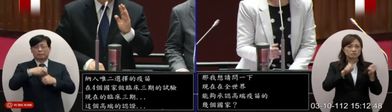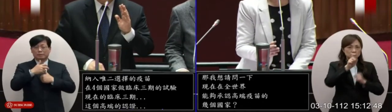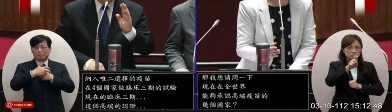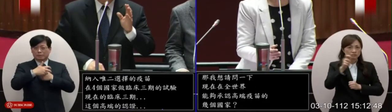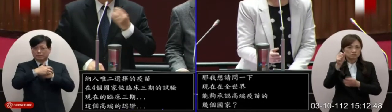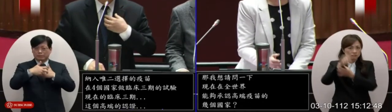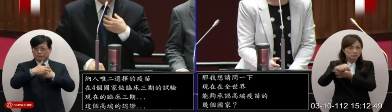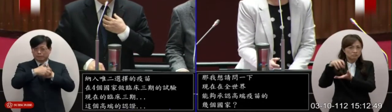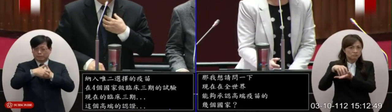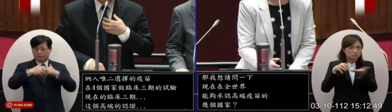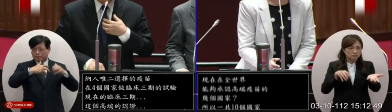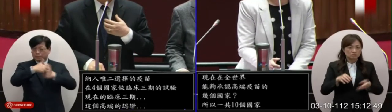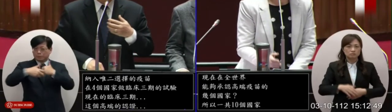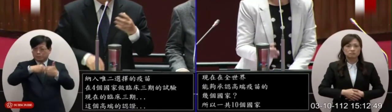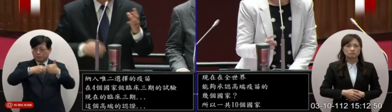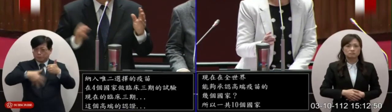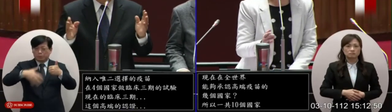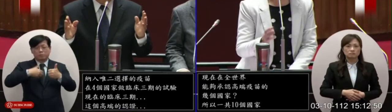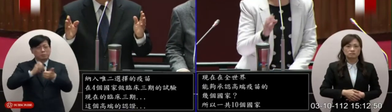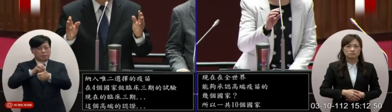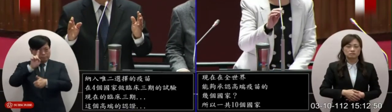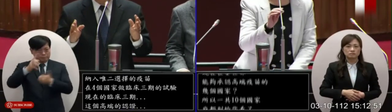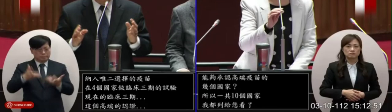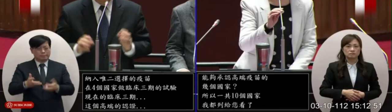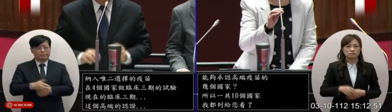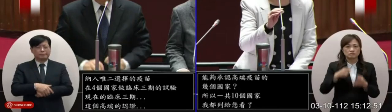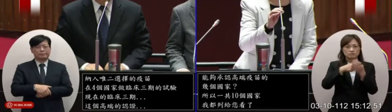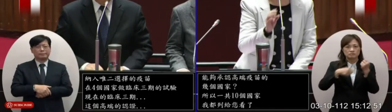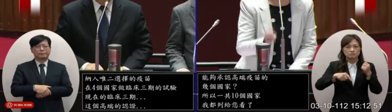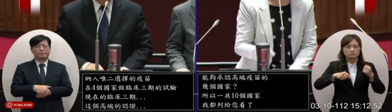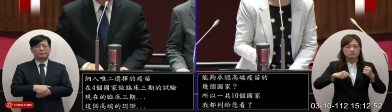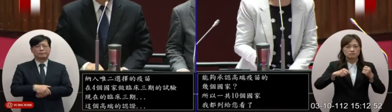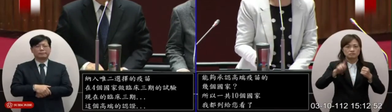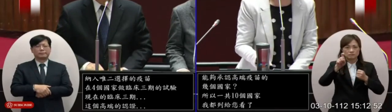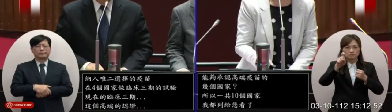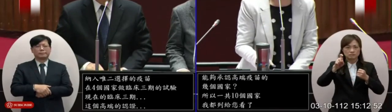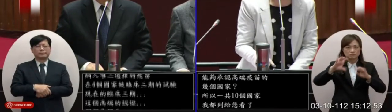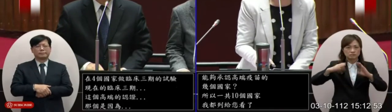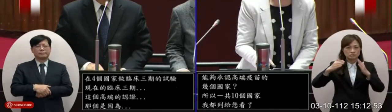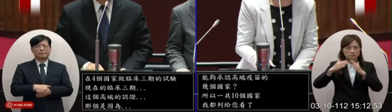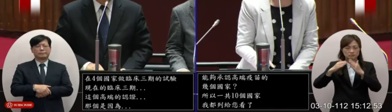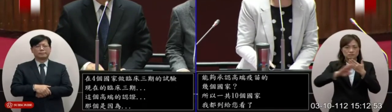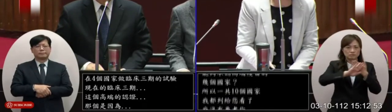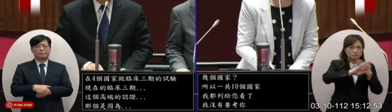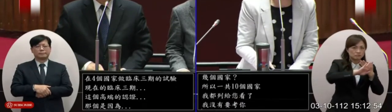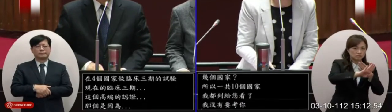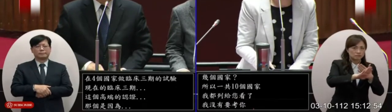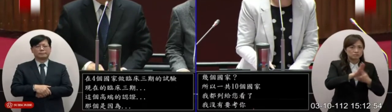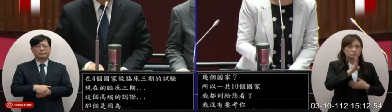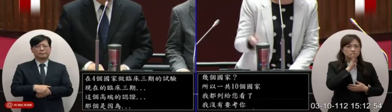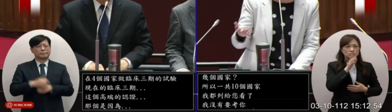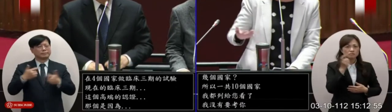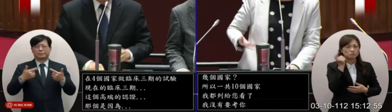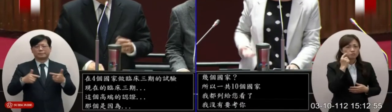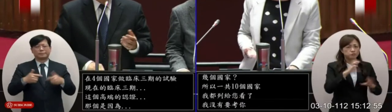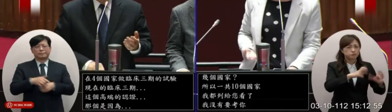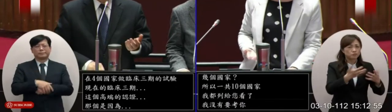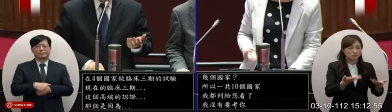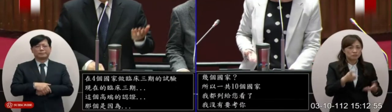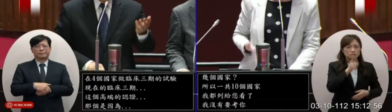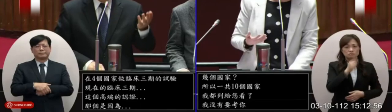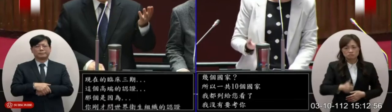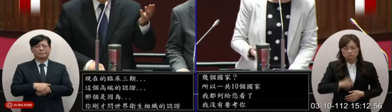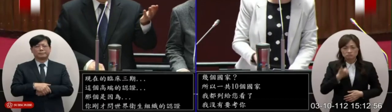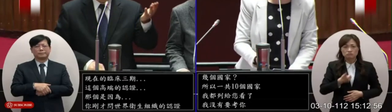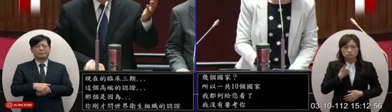的认证。 那我请问一下， 我告诉你一件事哈， 这10个国家以外，他们都在虚拟世界吗？ 不是， 因为你说在正式世